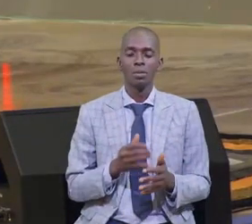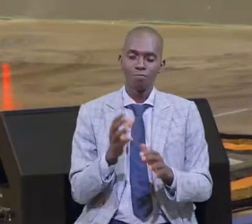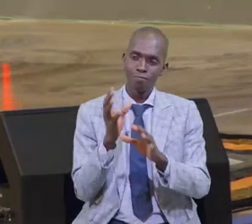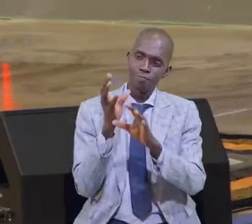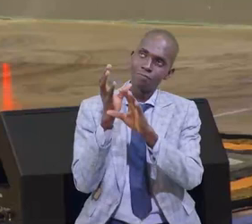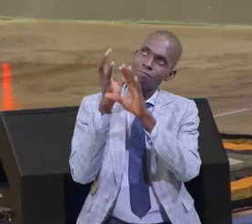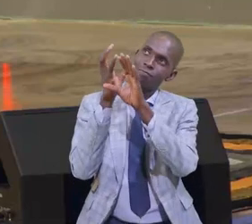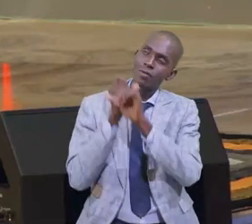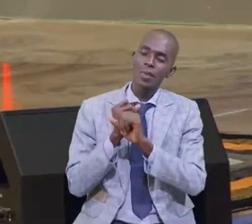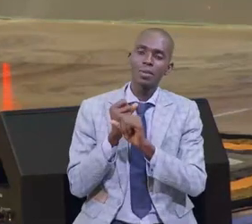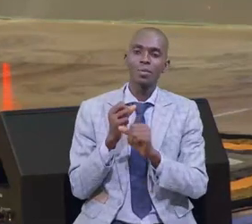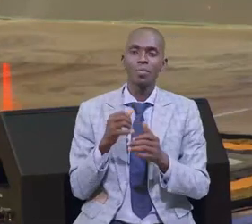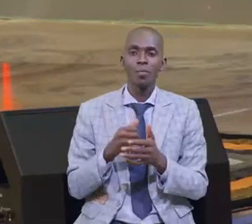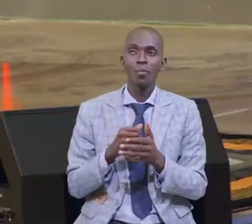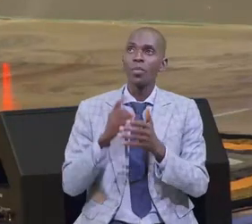réclamez-le,